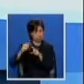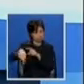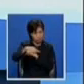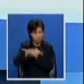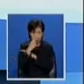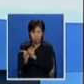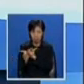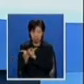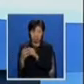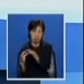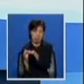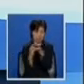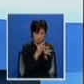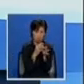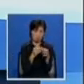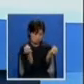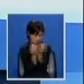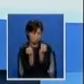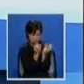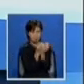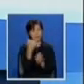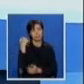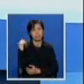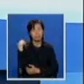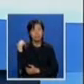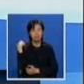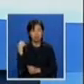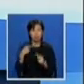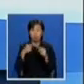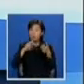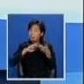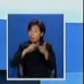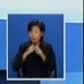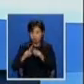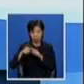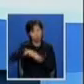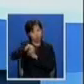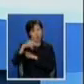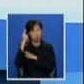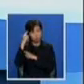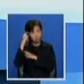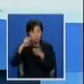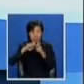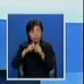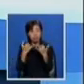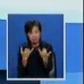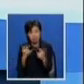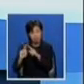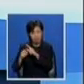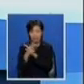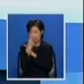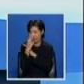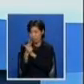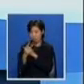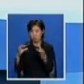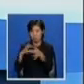ให้เกิดความรุนแรงได้ตลอดเวลาสิ่งที่เป็นปัญหาที่พวกเราทราบกันดีอยู่ในขณะนี้ก็จะเห็นได้ว่าบทบาท